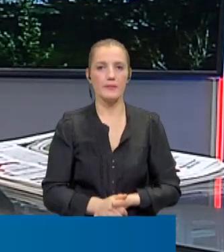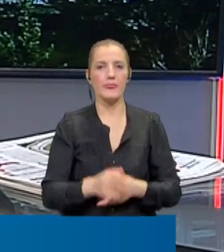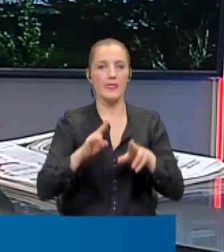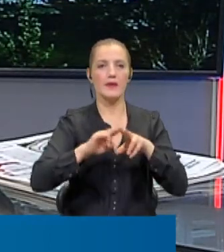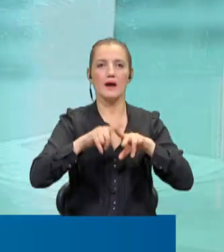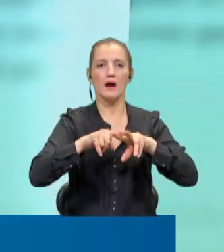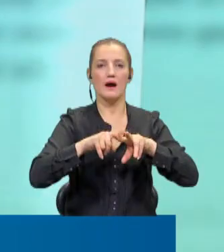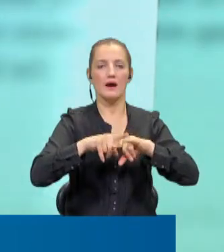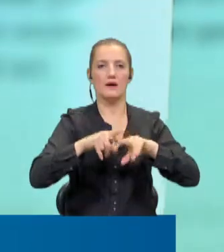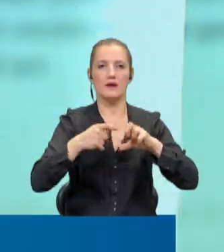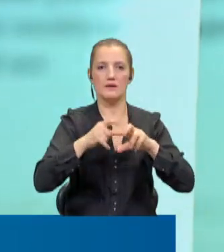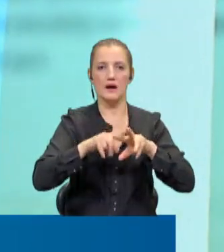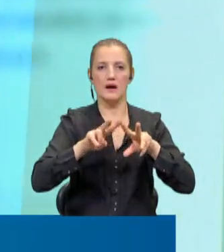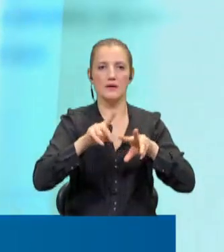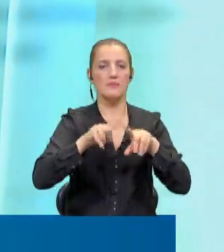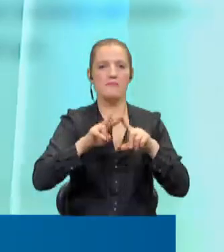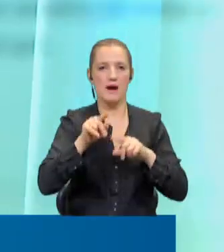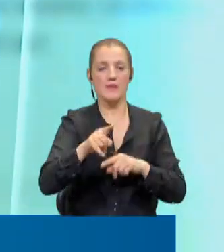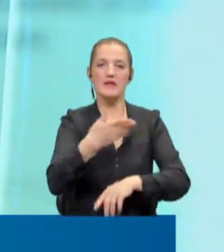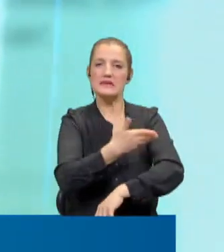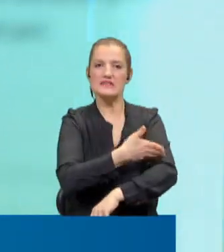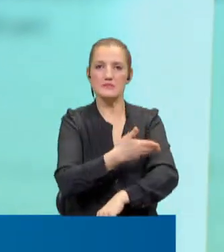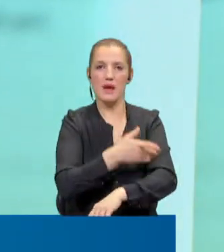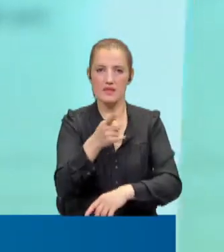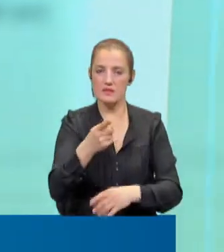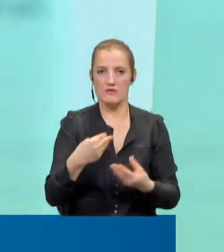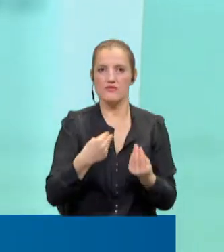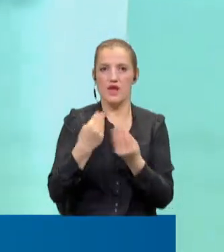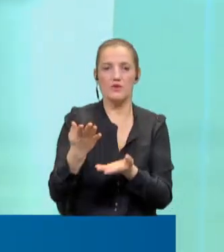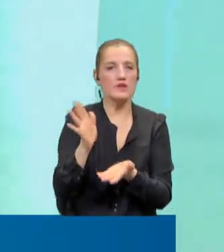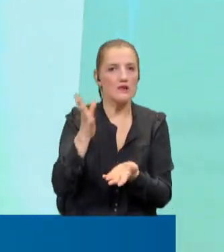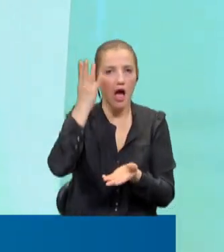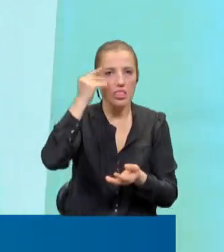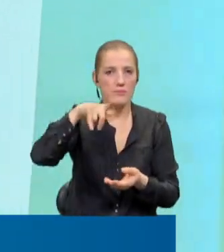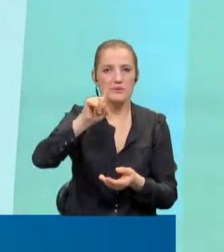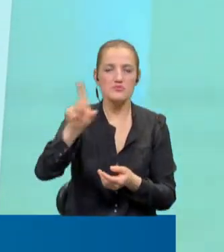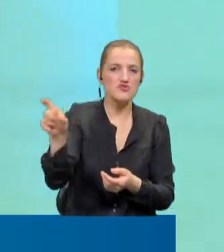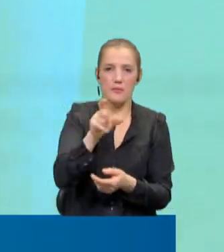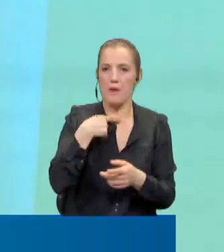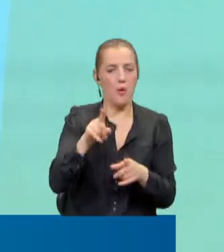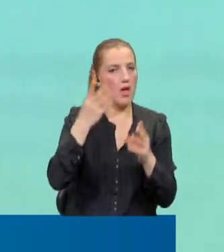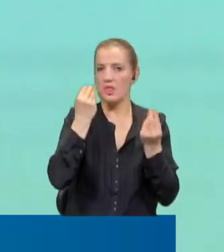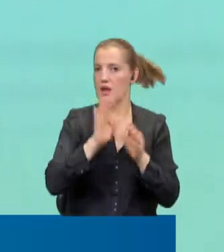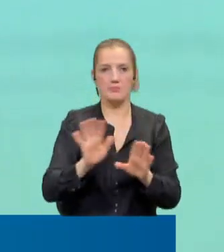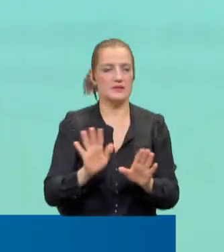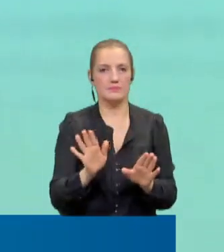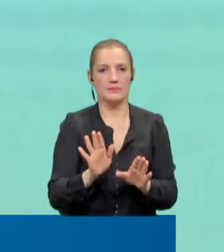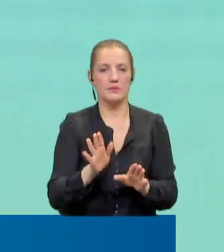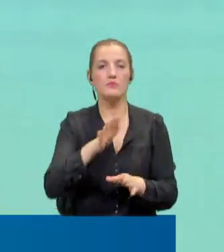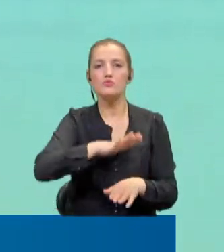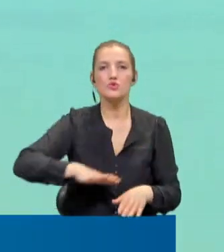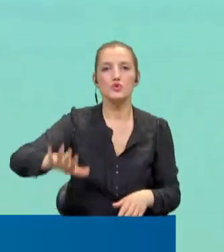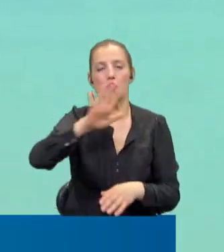da kahramankazan'da böyle bir hizmette bulunuyor nasıl anlamlı bir cevap Ben Orayı anlayamadım Bütün